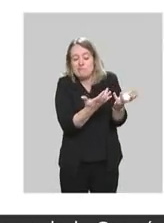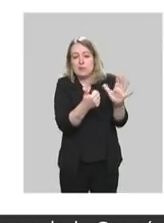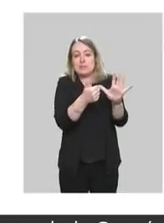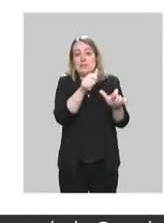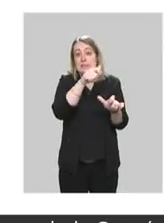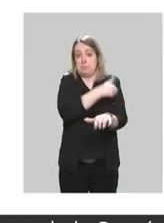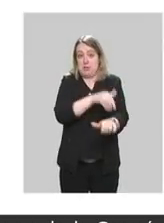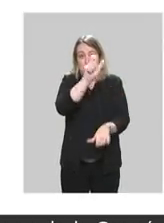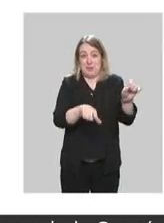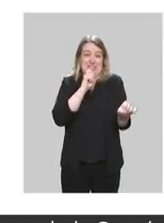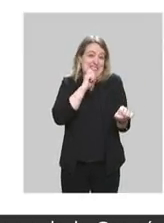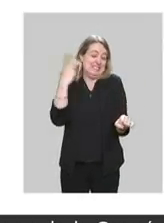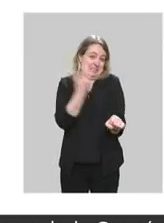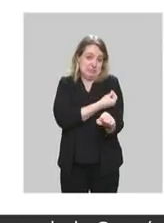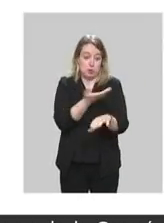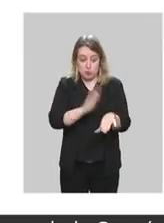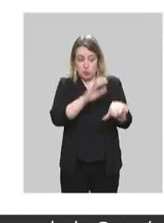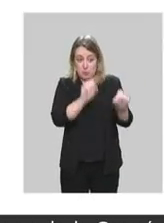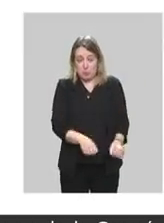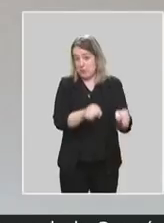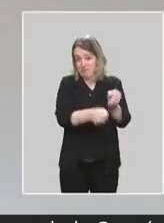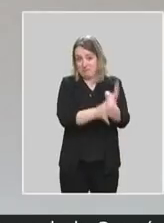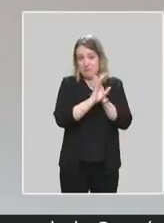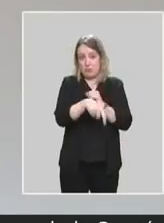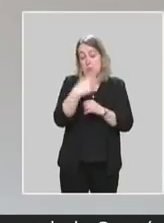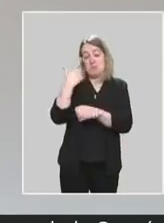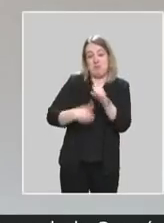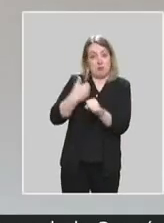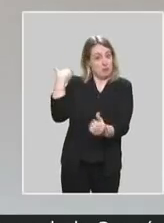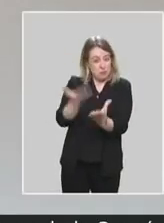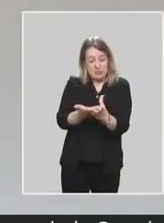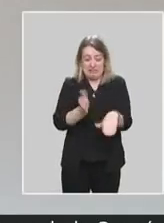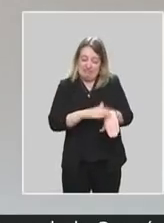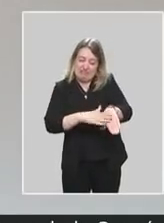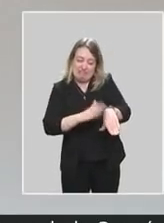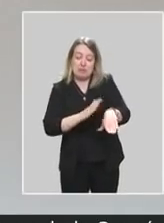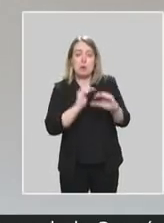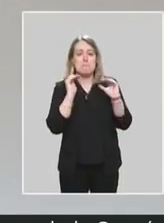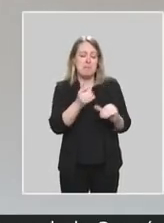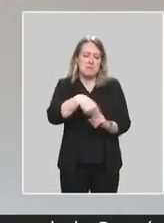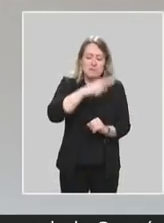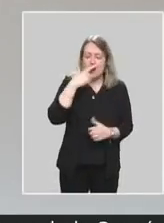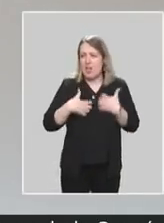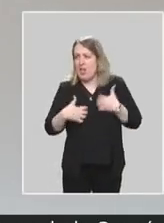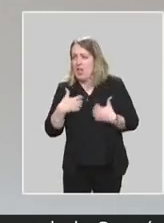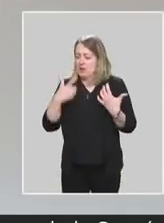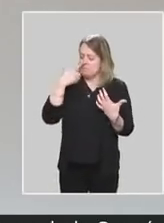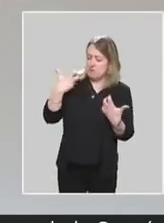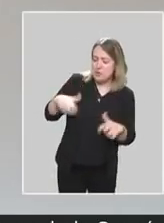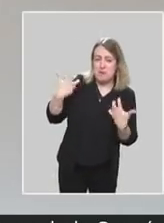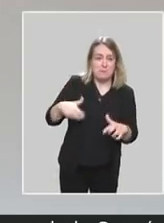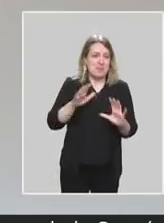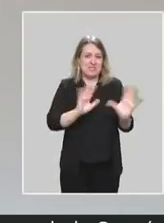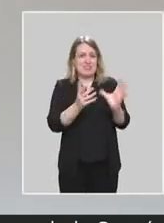nous qui ne sont toujours pas vaccinés alors qu'ils sont éligibles depuis bientôt 1 an. Quelles que soient les craintes, quelles que soient les réticences, il n'est plus le temps d'attendre ni un